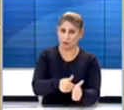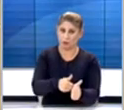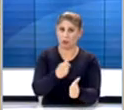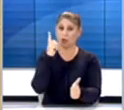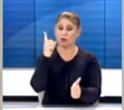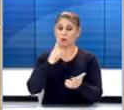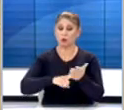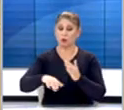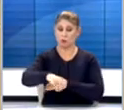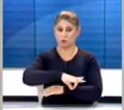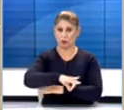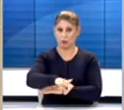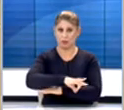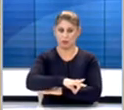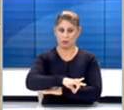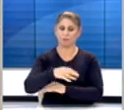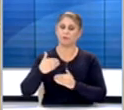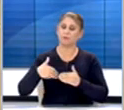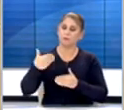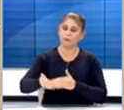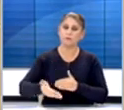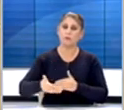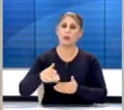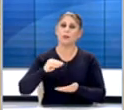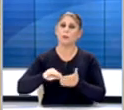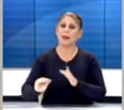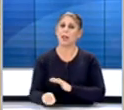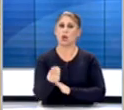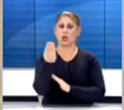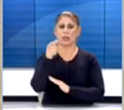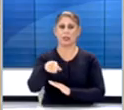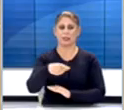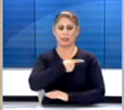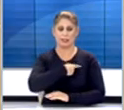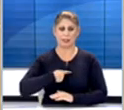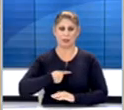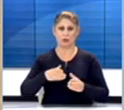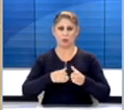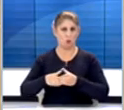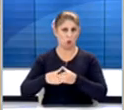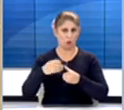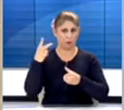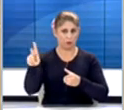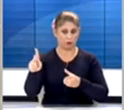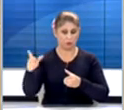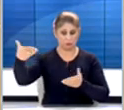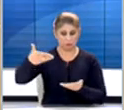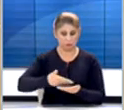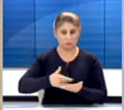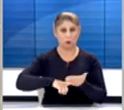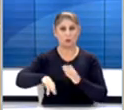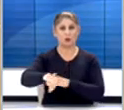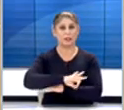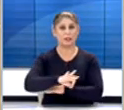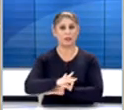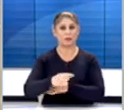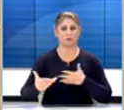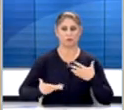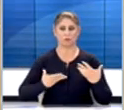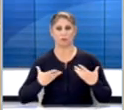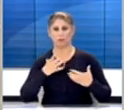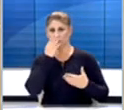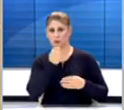πρώτο νομοσχέδιο μετά την επανεκλογή σας στην ηγεσία του κόμματός σας. Φέραμε ένα νομοσχέδιο για τον εξυγχρονισμό